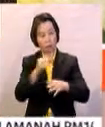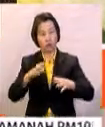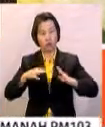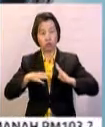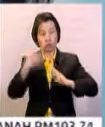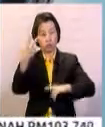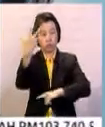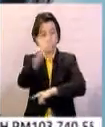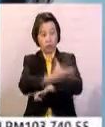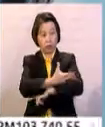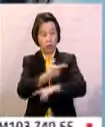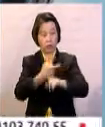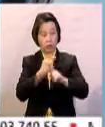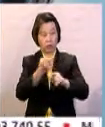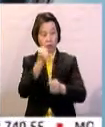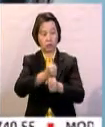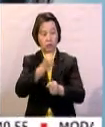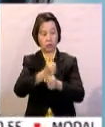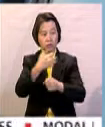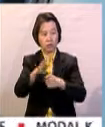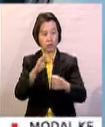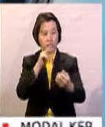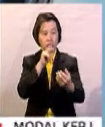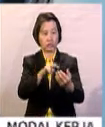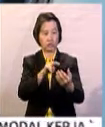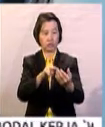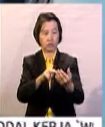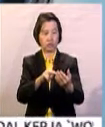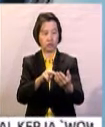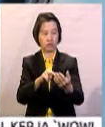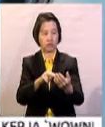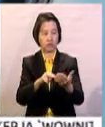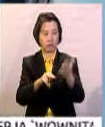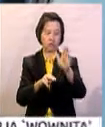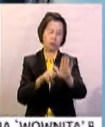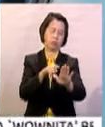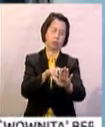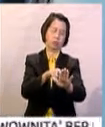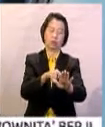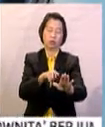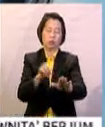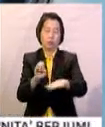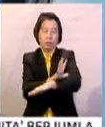selama 3 hari daripada kerja selepas melihat imej belakang telefon bimbit itu.